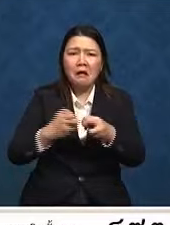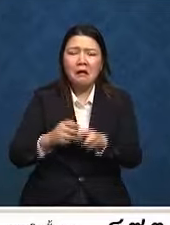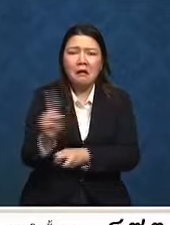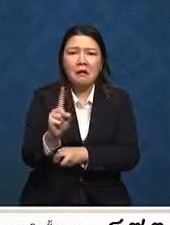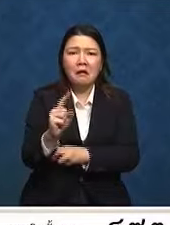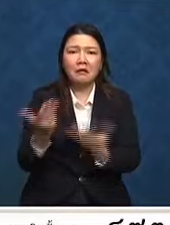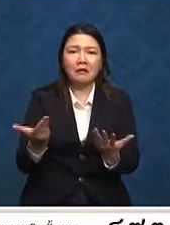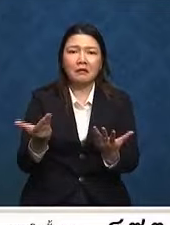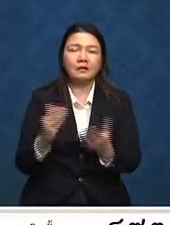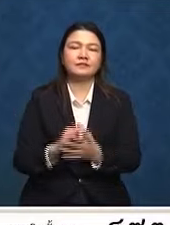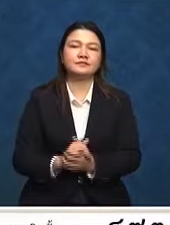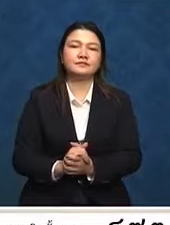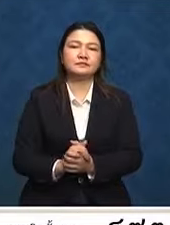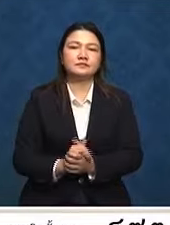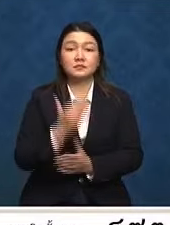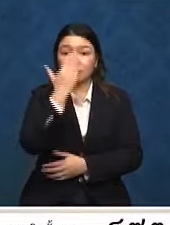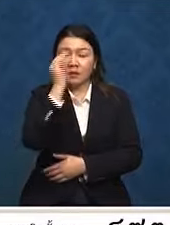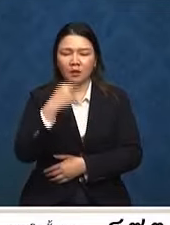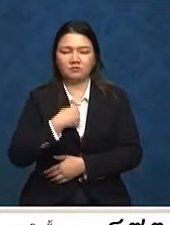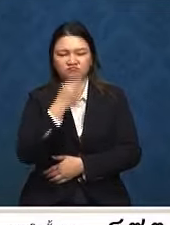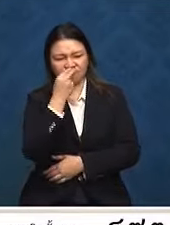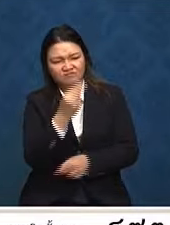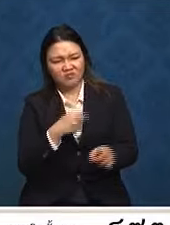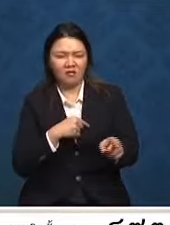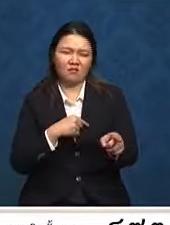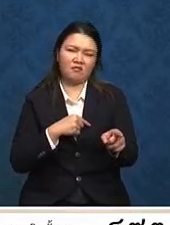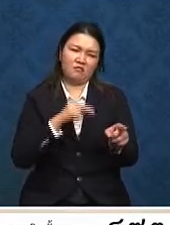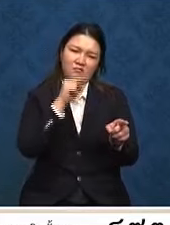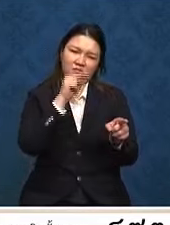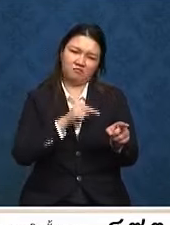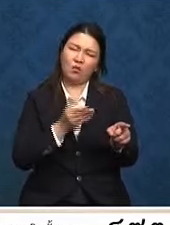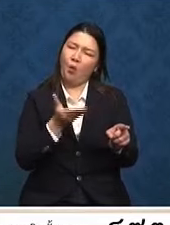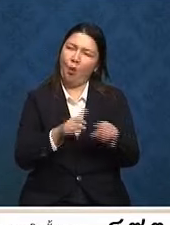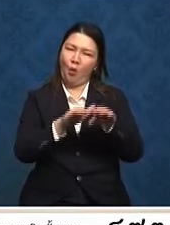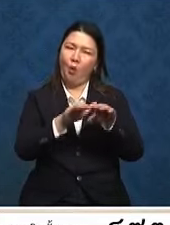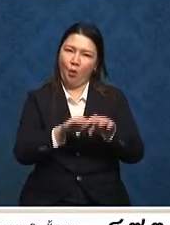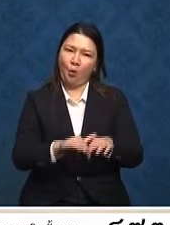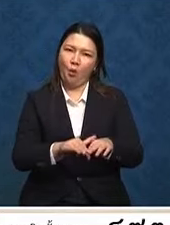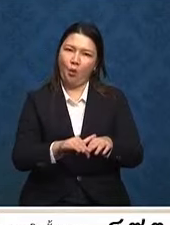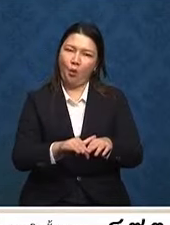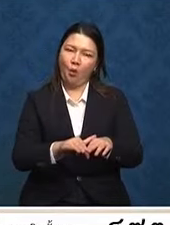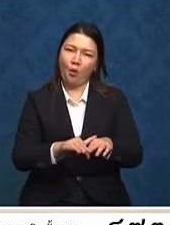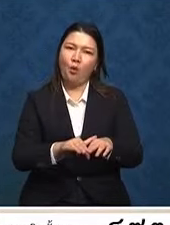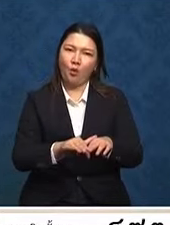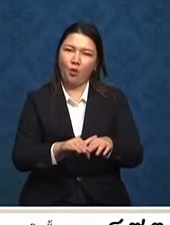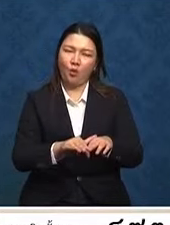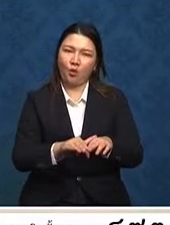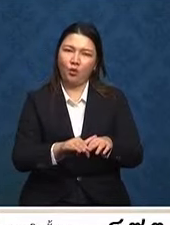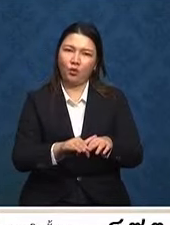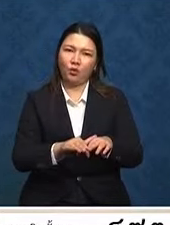ถ้าจะหลีกเลี่ยงผมเสนอว่าให้ทำงบประมาณรายจ่ายแบบที่เขาเรียกว่าไม่เพิ่มวงเงิน3